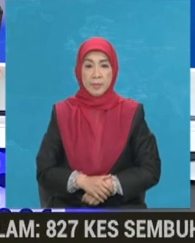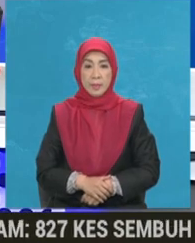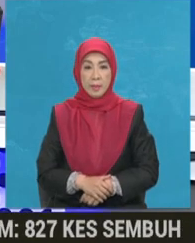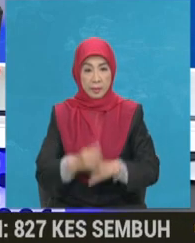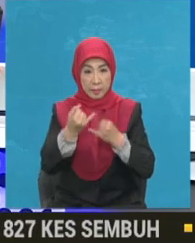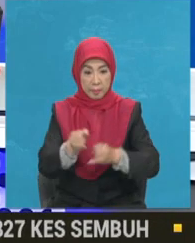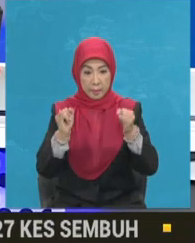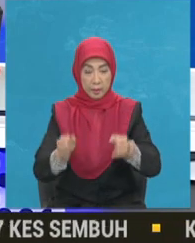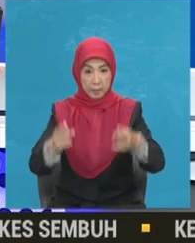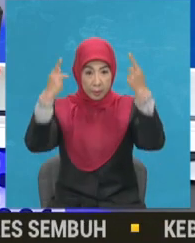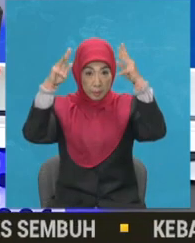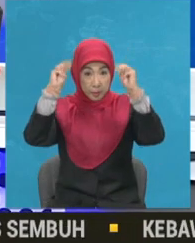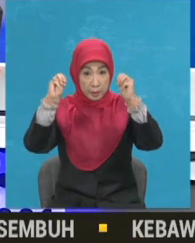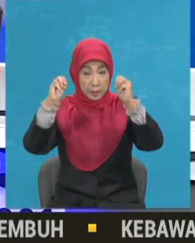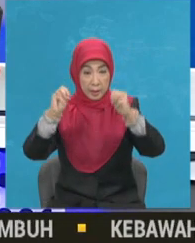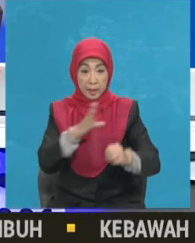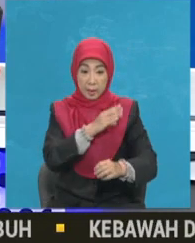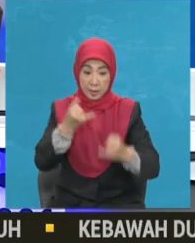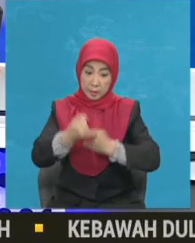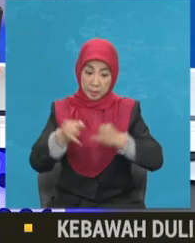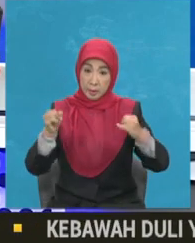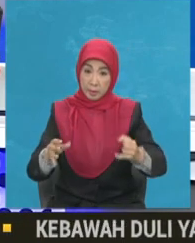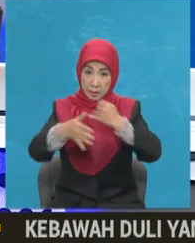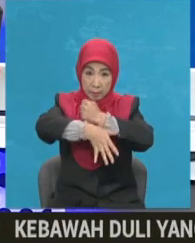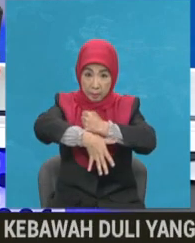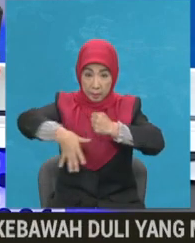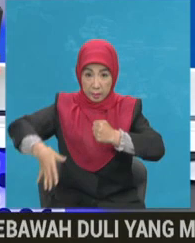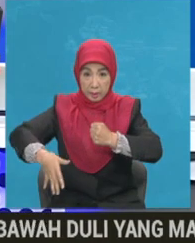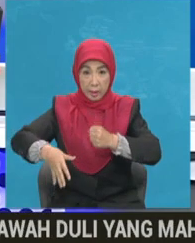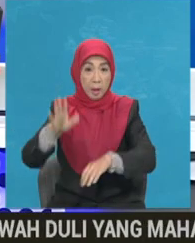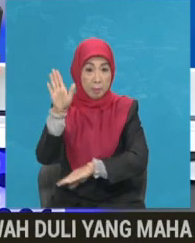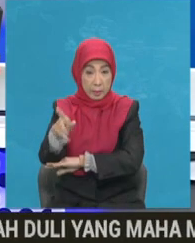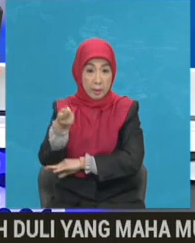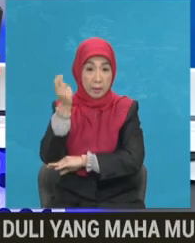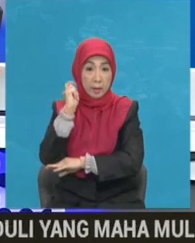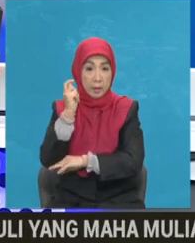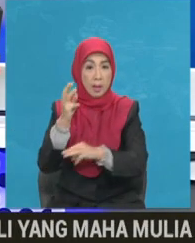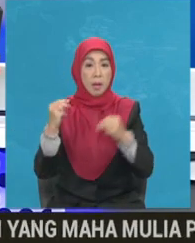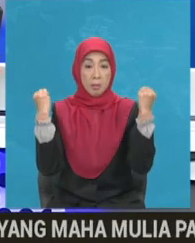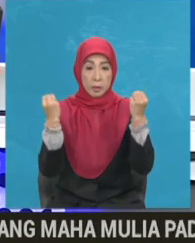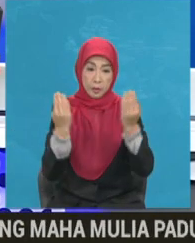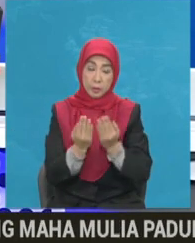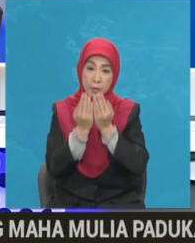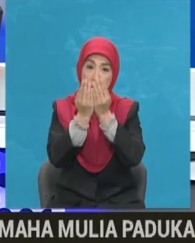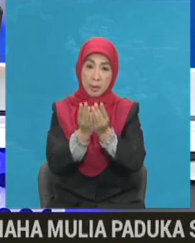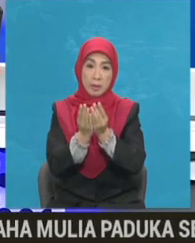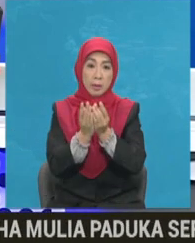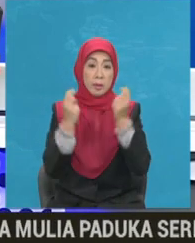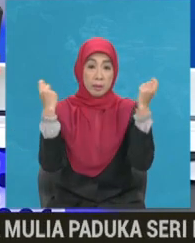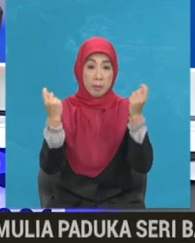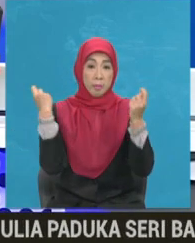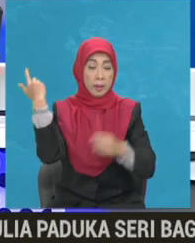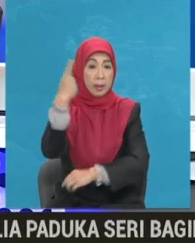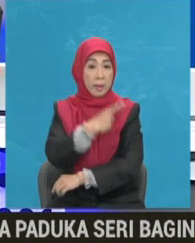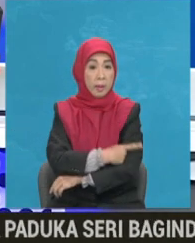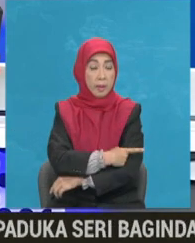Hai jabatan Perdana Menteri dan jabatan-jabatan di bawahnya pedang tadi mengadakan majelis doaku syukuran sampai memperingati